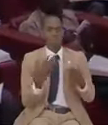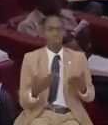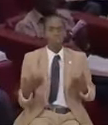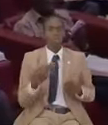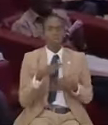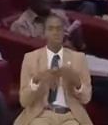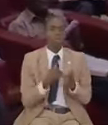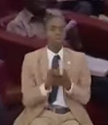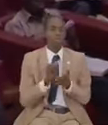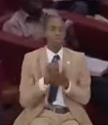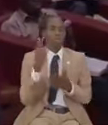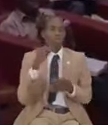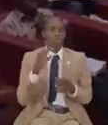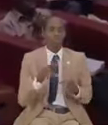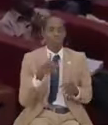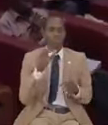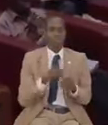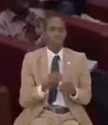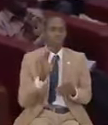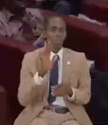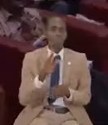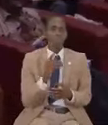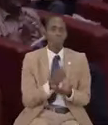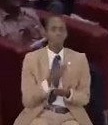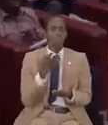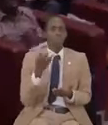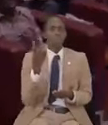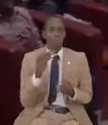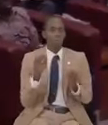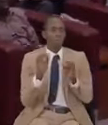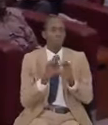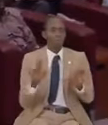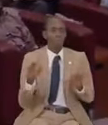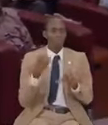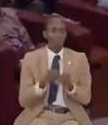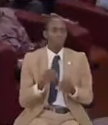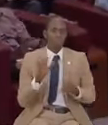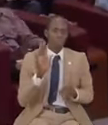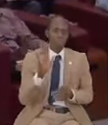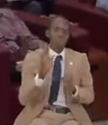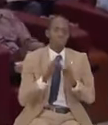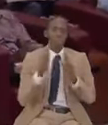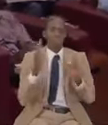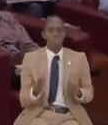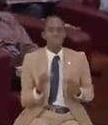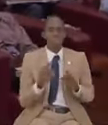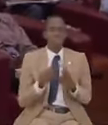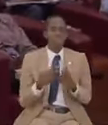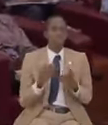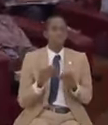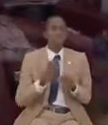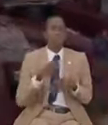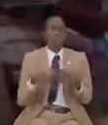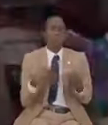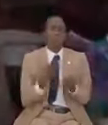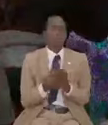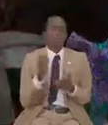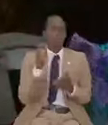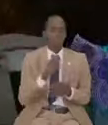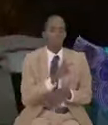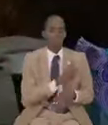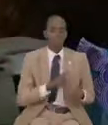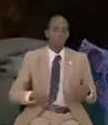trésors il est nul rien que zekia ne leur fille voir